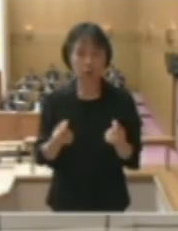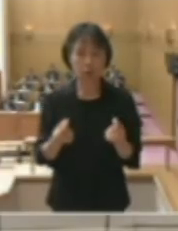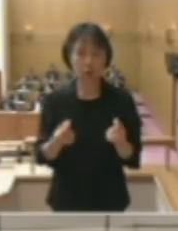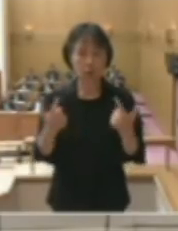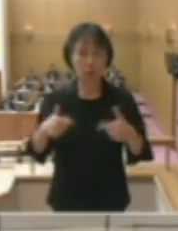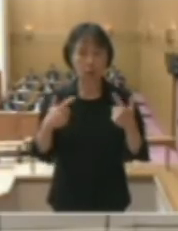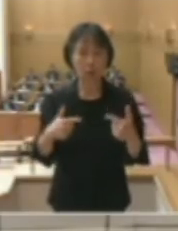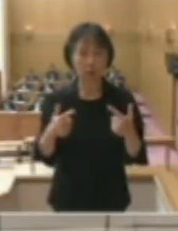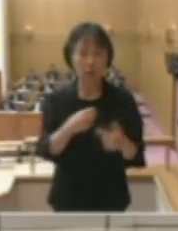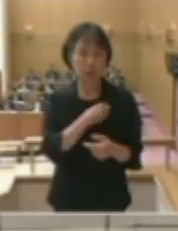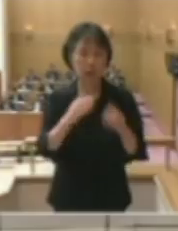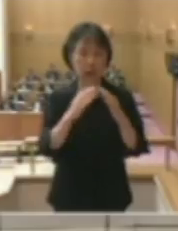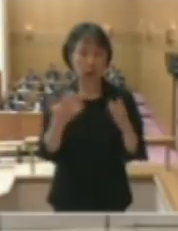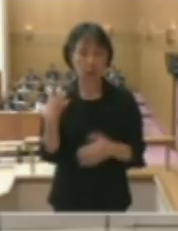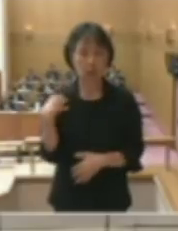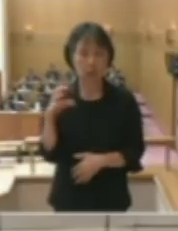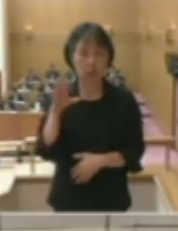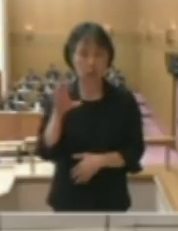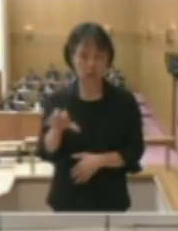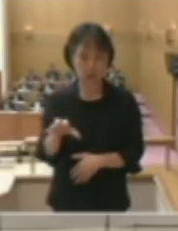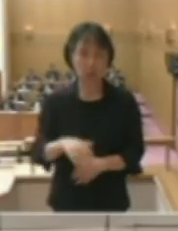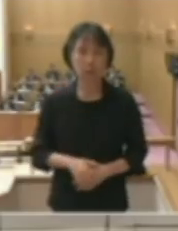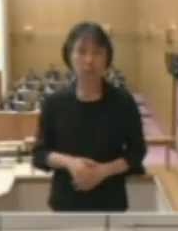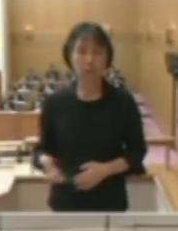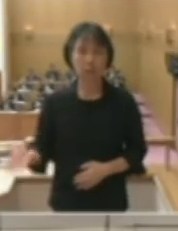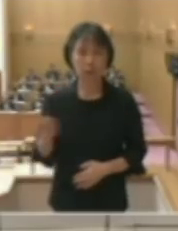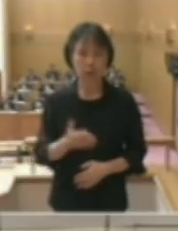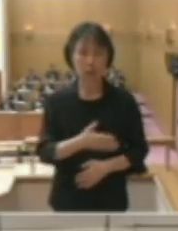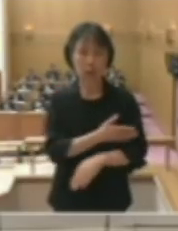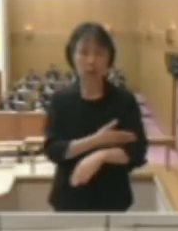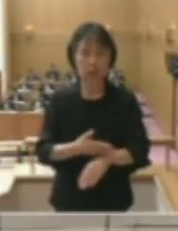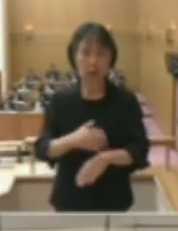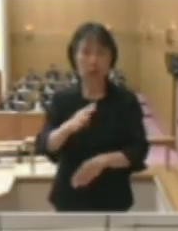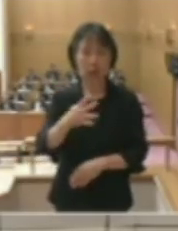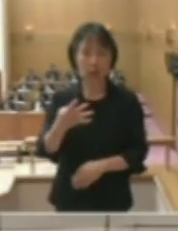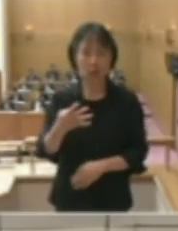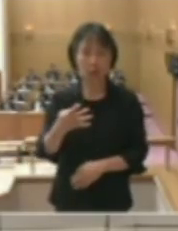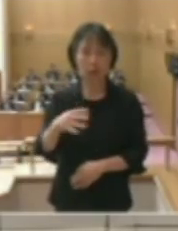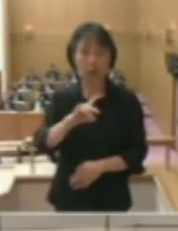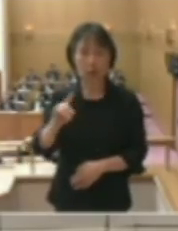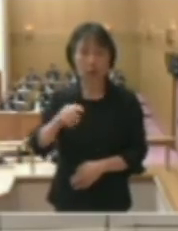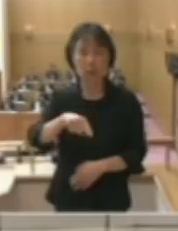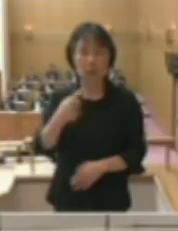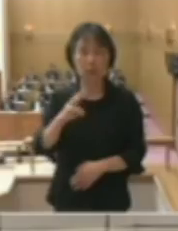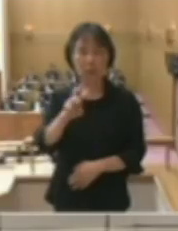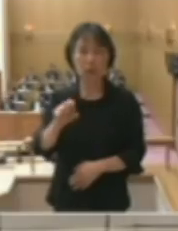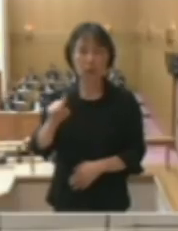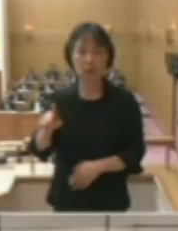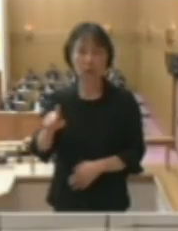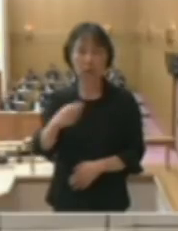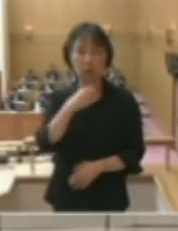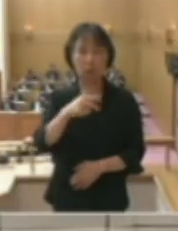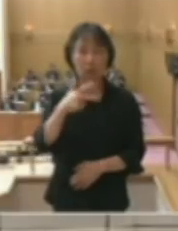会に付託いたします。次に日程第4、議第131号福山市子